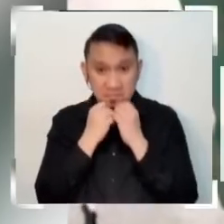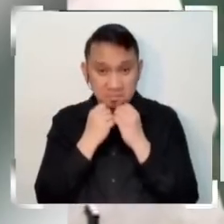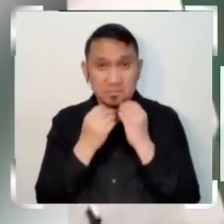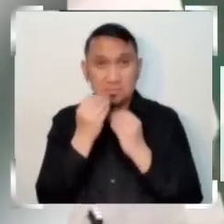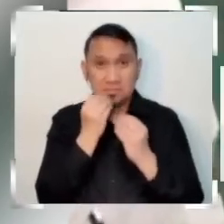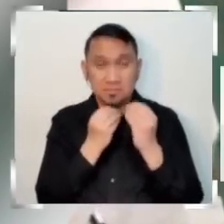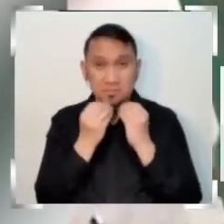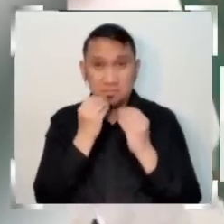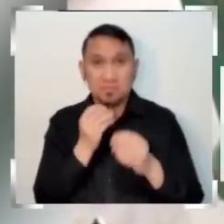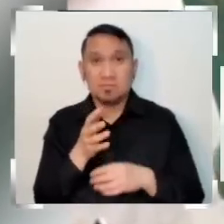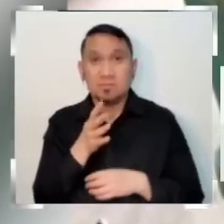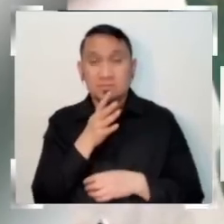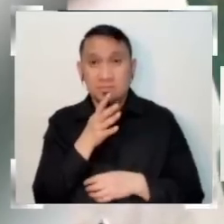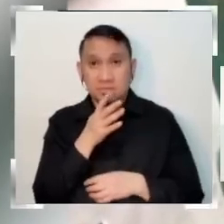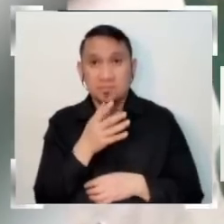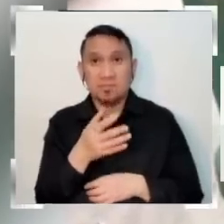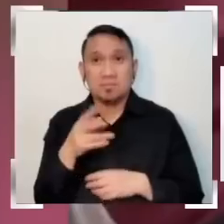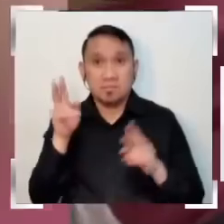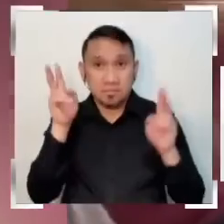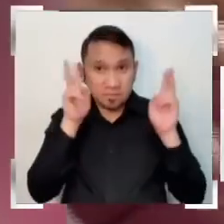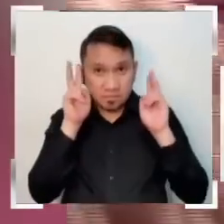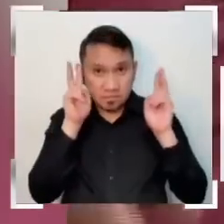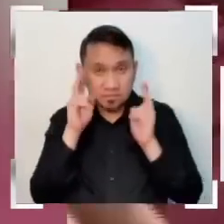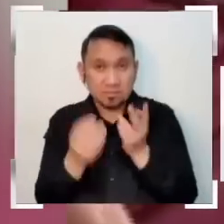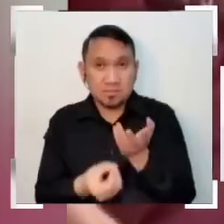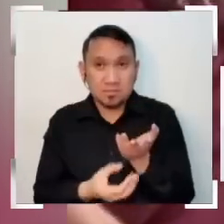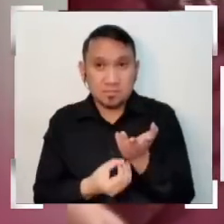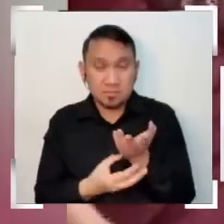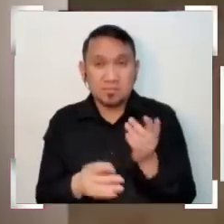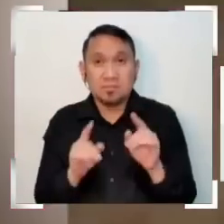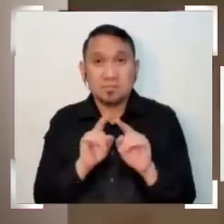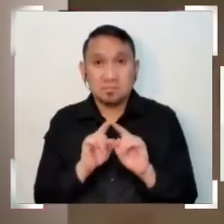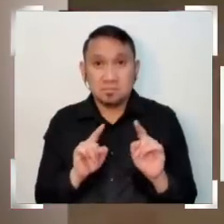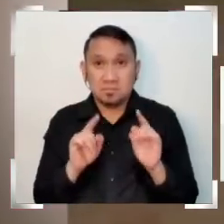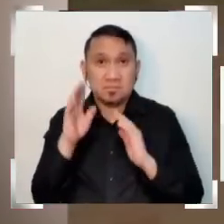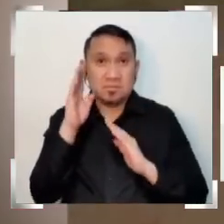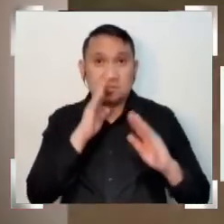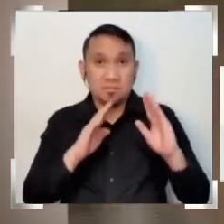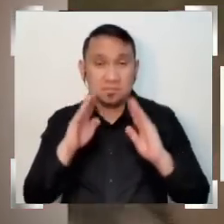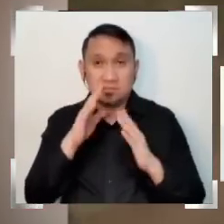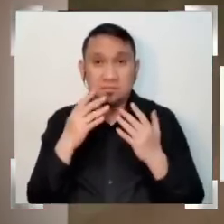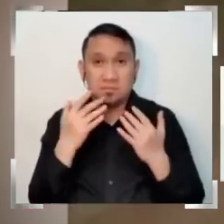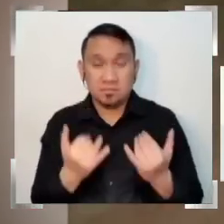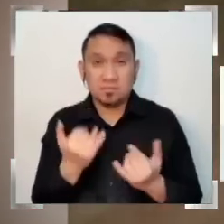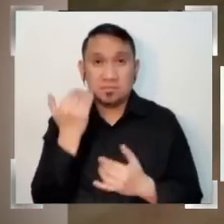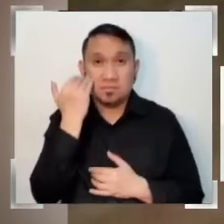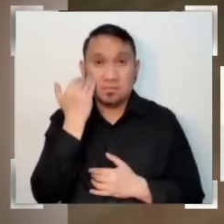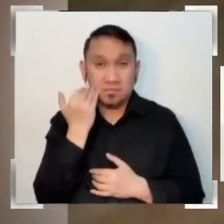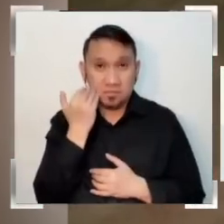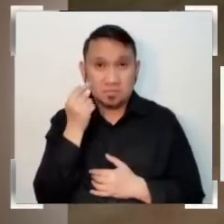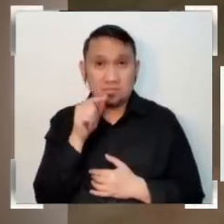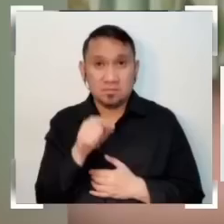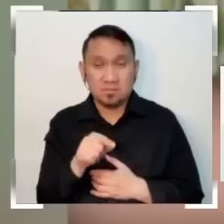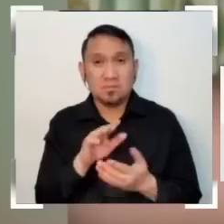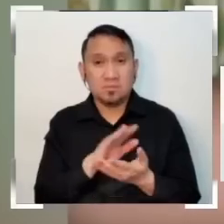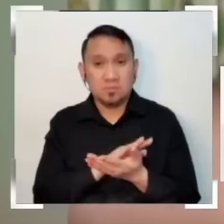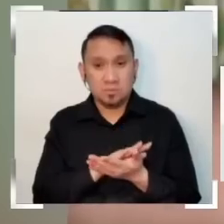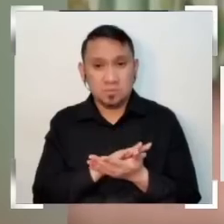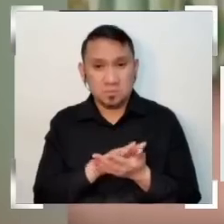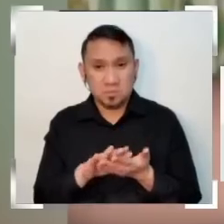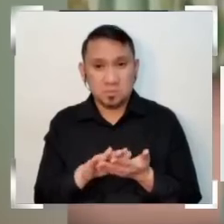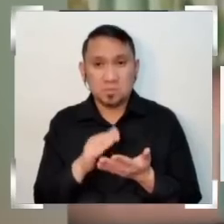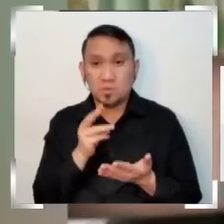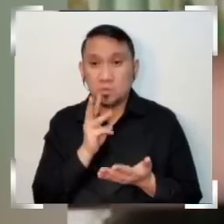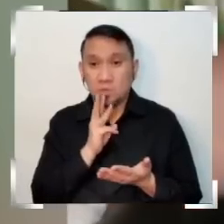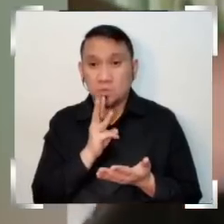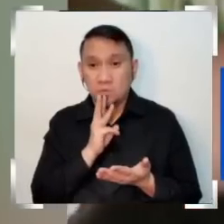inaning gulay na lamang ang kanilang niluto. Pero ang problema nila sa ngayon, kakulangan sa supply ng malinis na inuming tubig. Nag-LBM